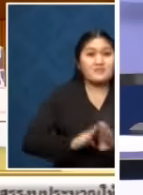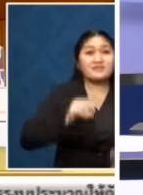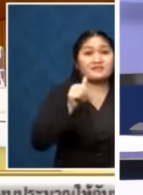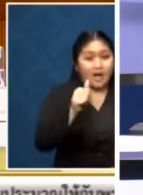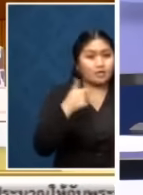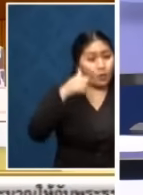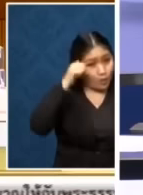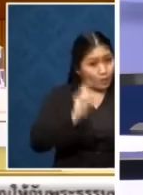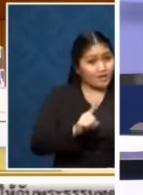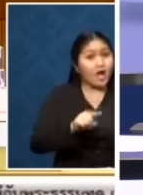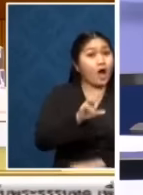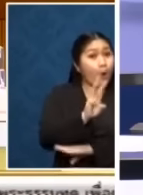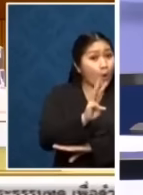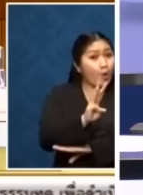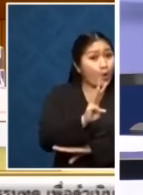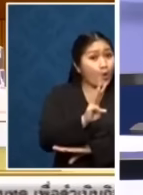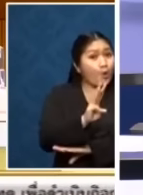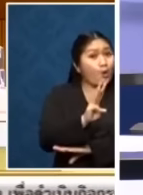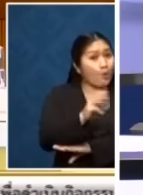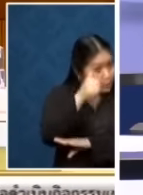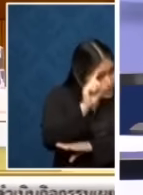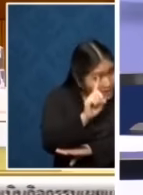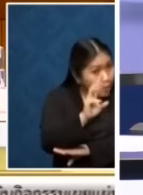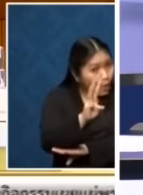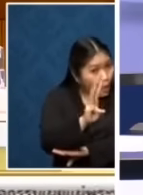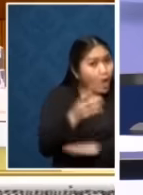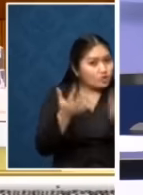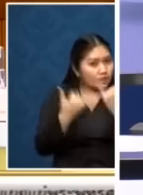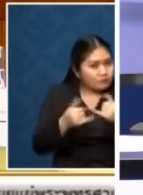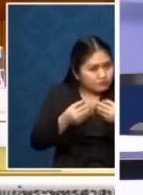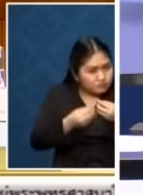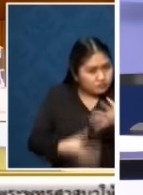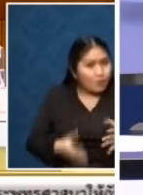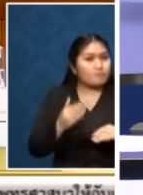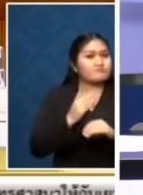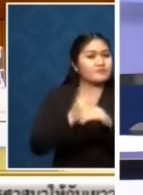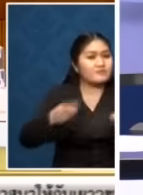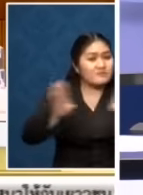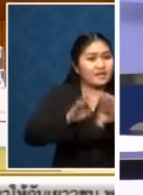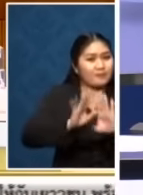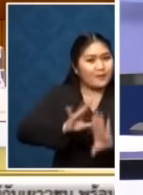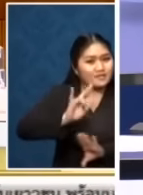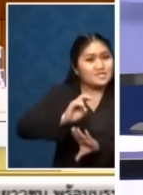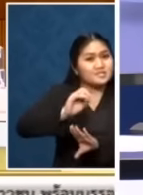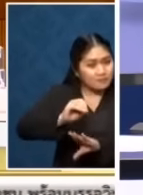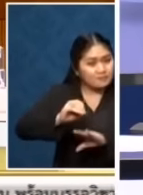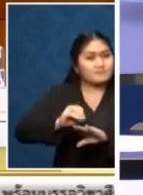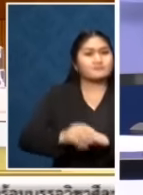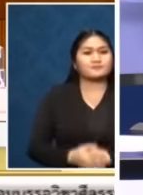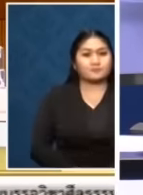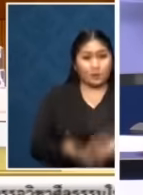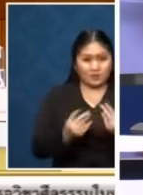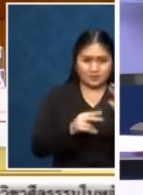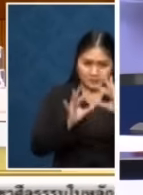ก็ผมจำได้ว่ากมทรอาหารเนี่ยโดยคุณวิโรจน์เป็นประธานก็เชิญ ทางกลาโหมกับกองทัพ